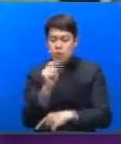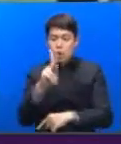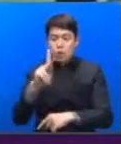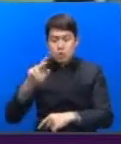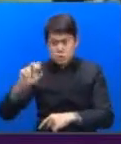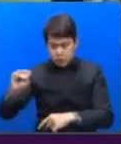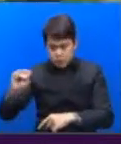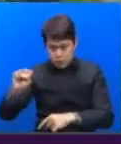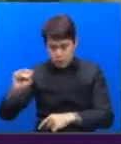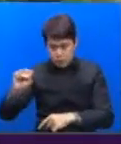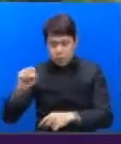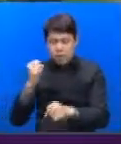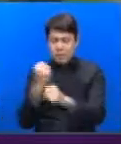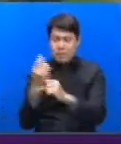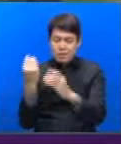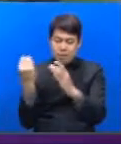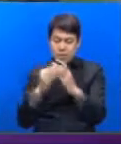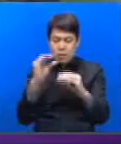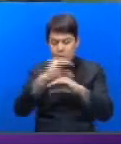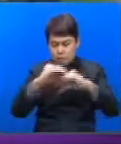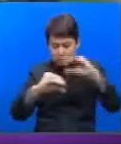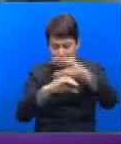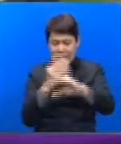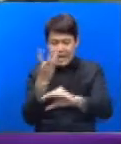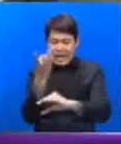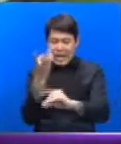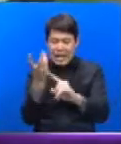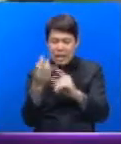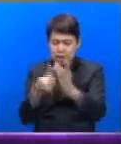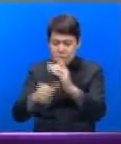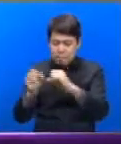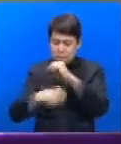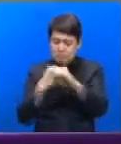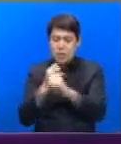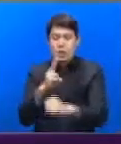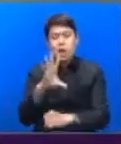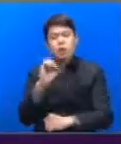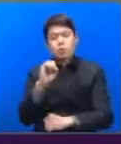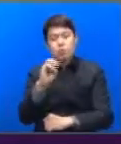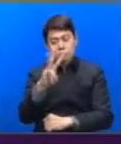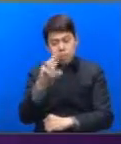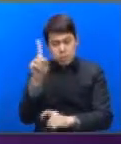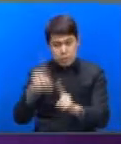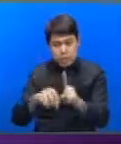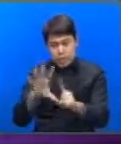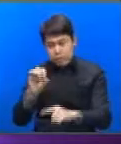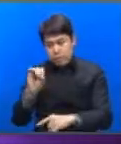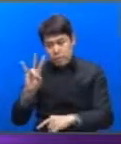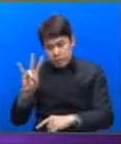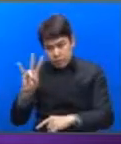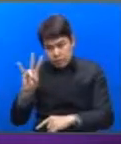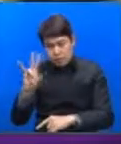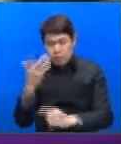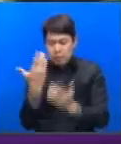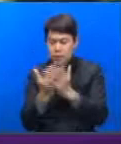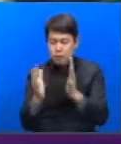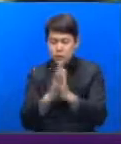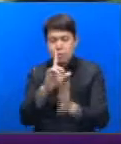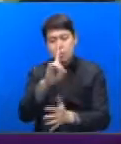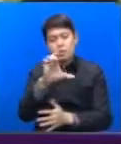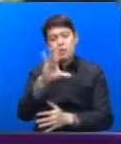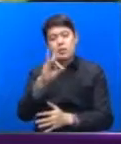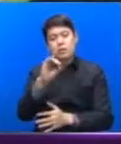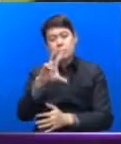พิษณุโลกที่ได้รับเงินจากโครงการรับจำนำข้าวเปลือกฤดูกาลผลิต 2556ทัพ 2557จำนวนเงินทั้งสิ้น